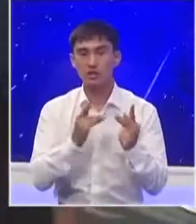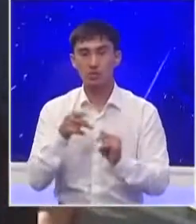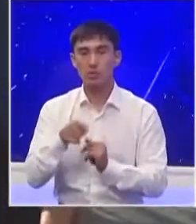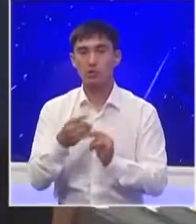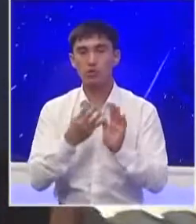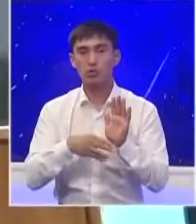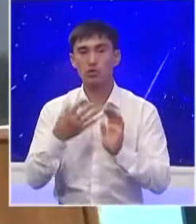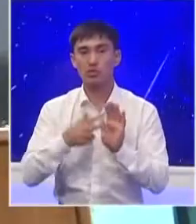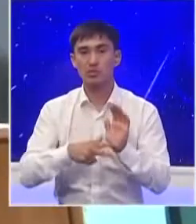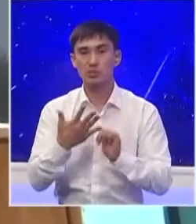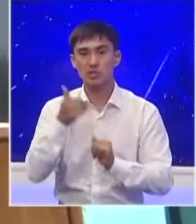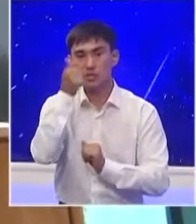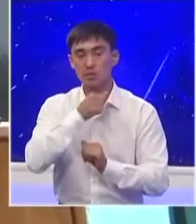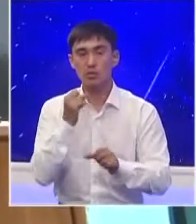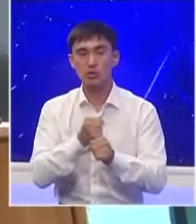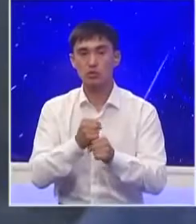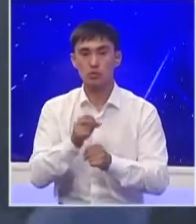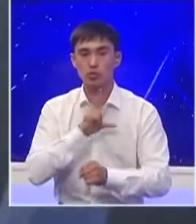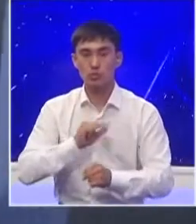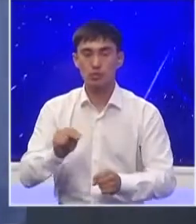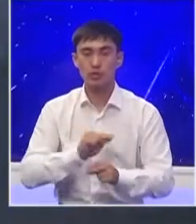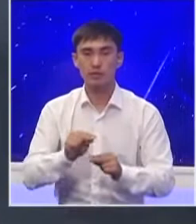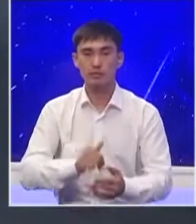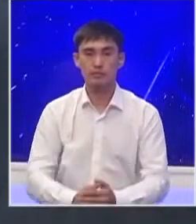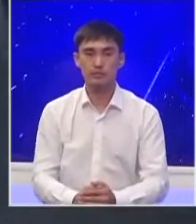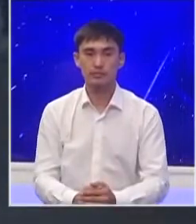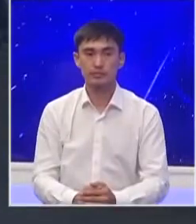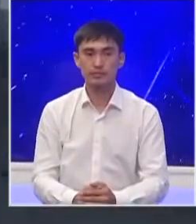1985 жылдан бері жөндеу көрмеген.